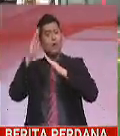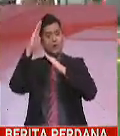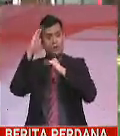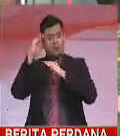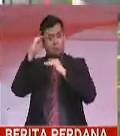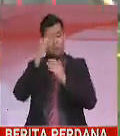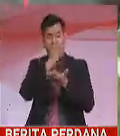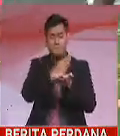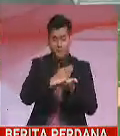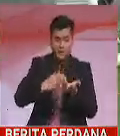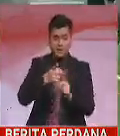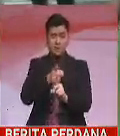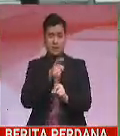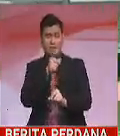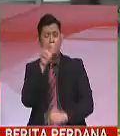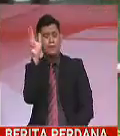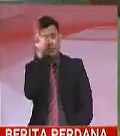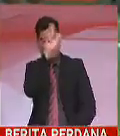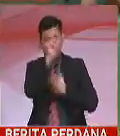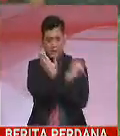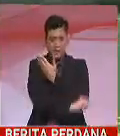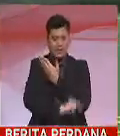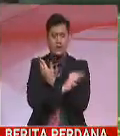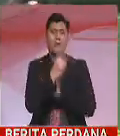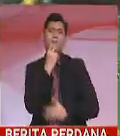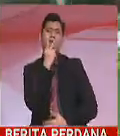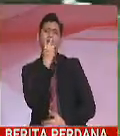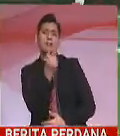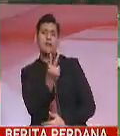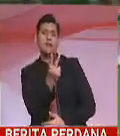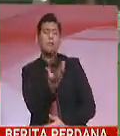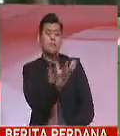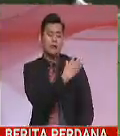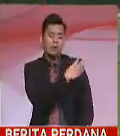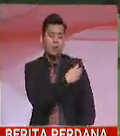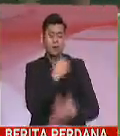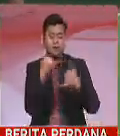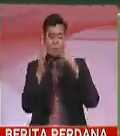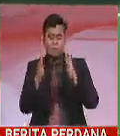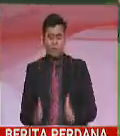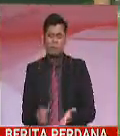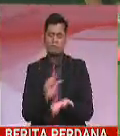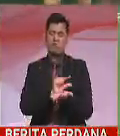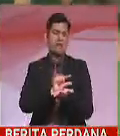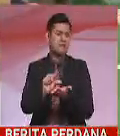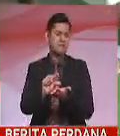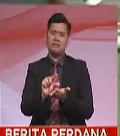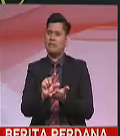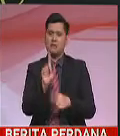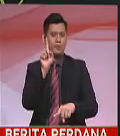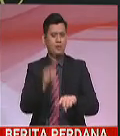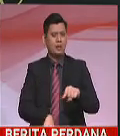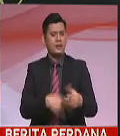oleh beberapa pasukan bola sepak menyaksikan pemain dan pegawai pasukan menerima tempias apabila gaji mereka gagal dibayar.